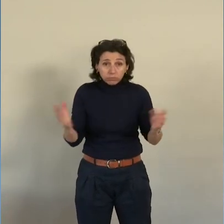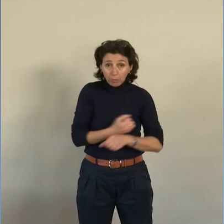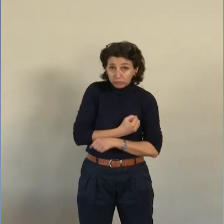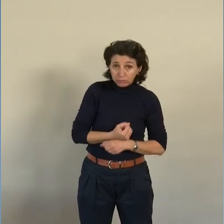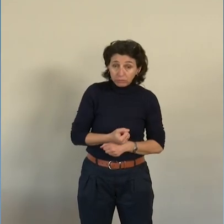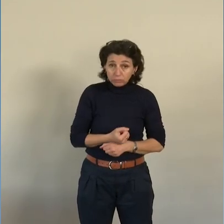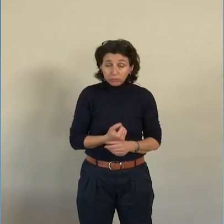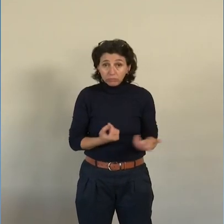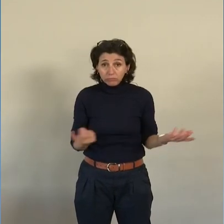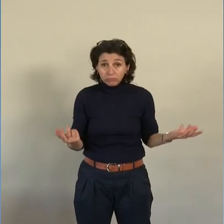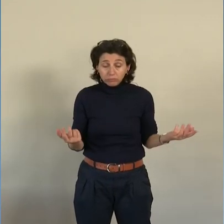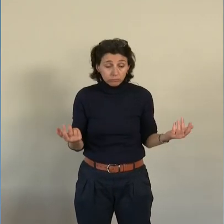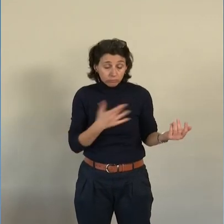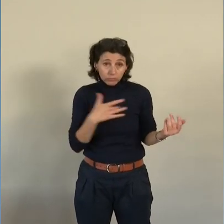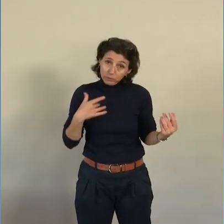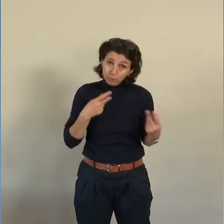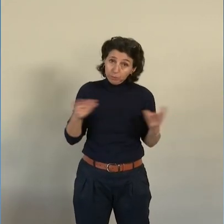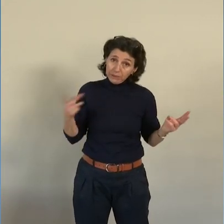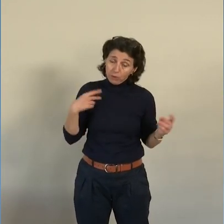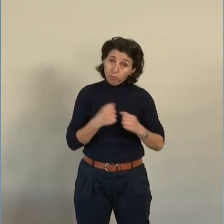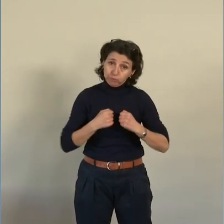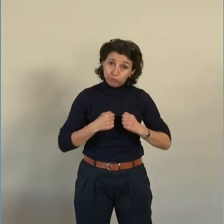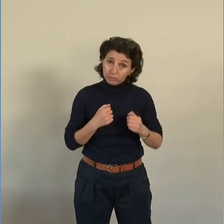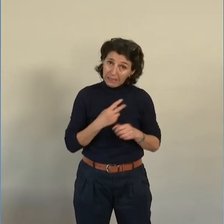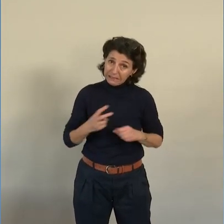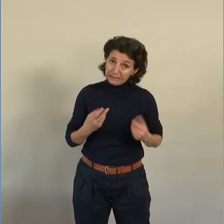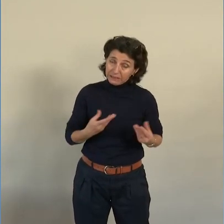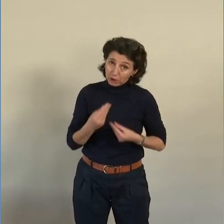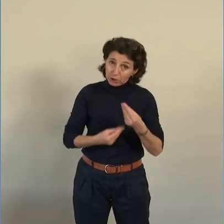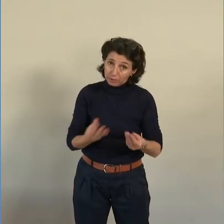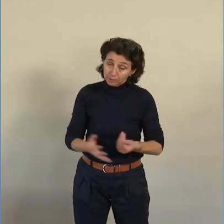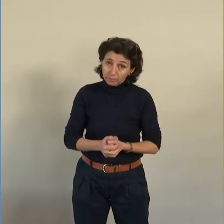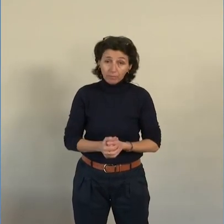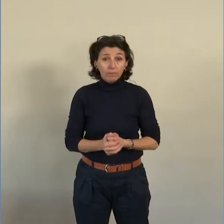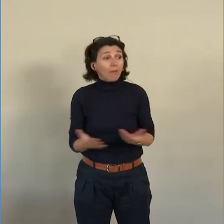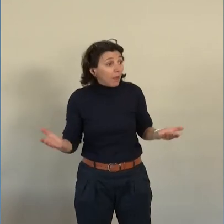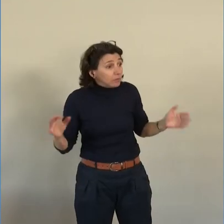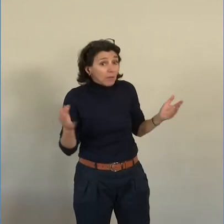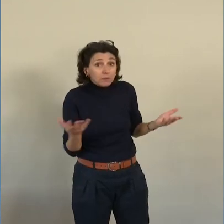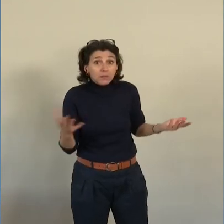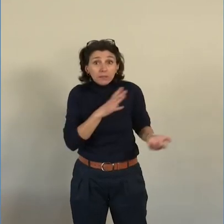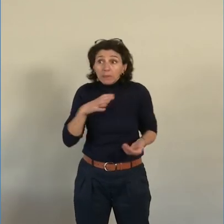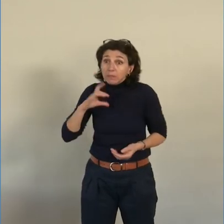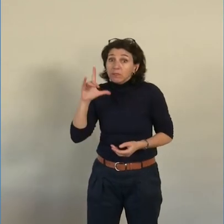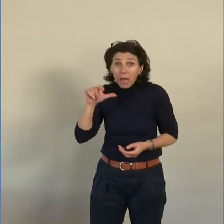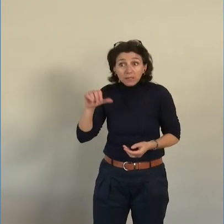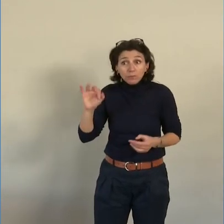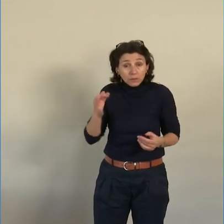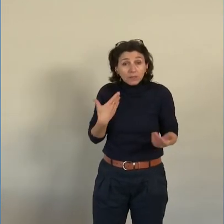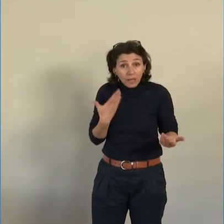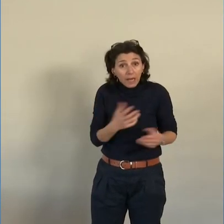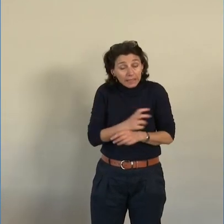terme de santé publique des risques d'obésité de bah oui bah oui madame Chalas c'est comme ça